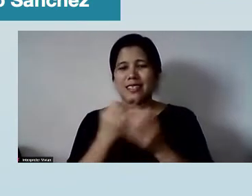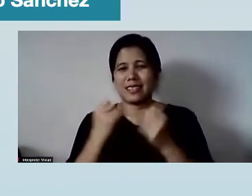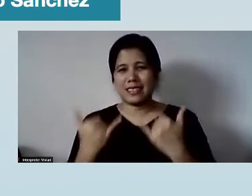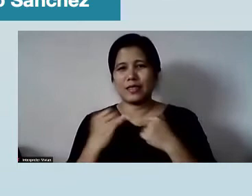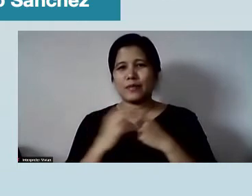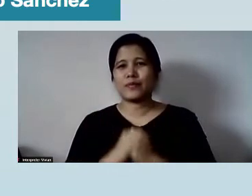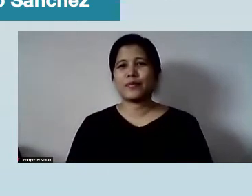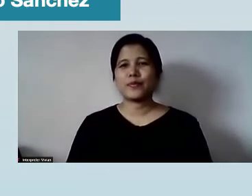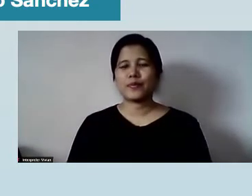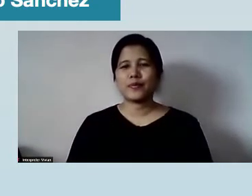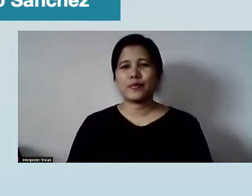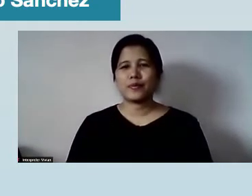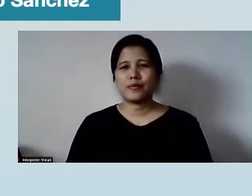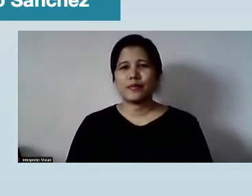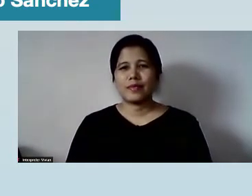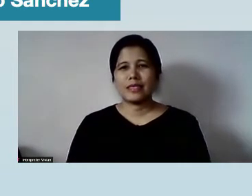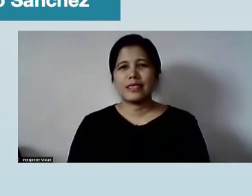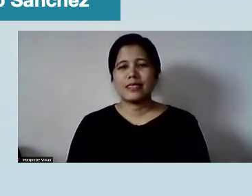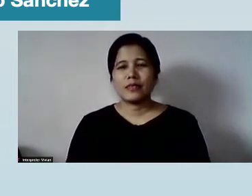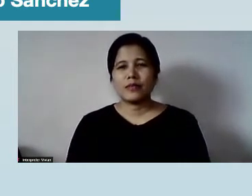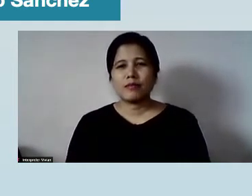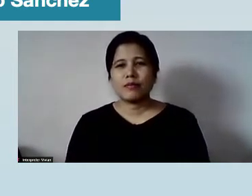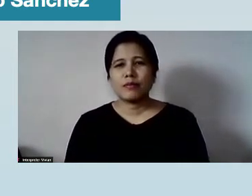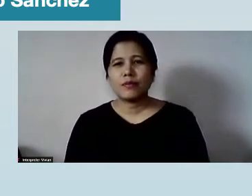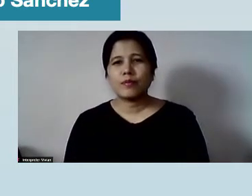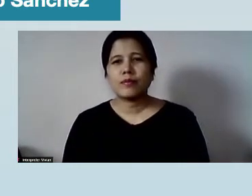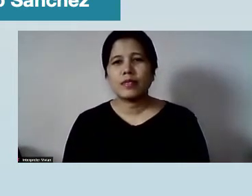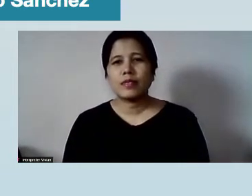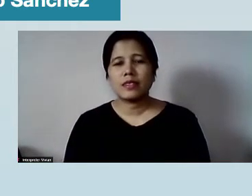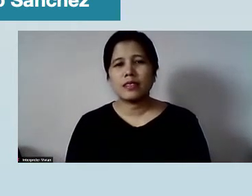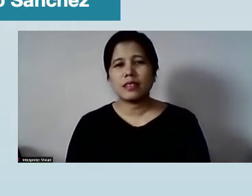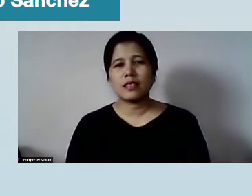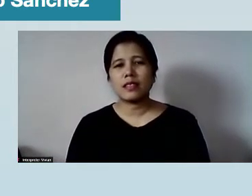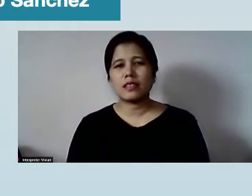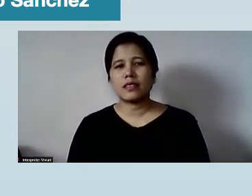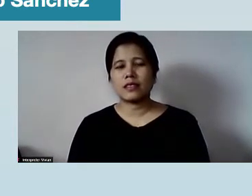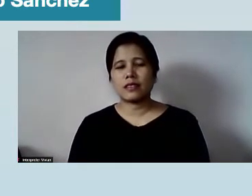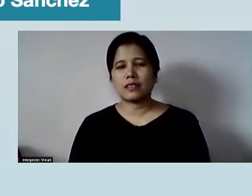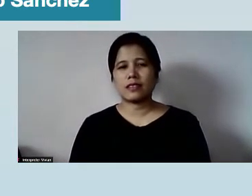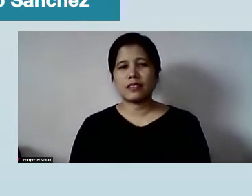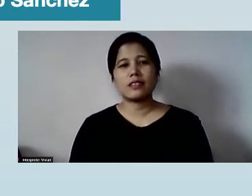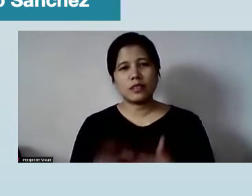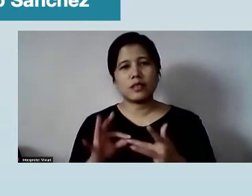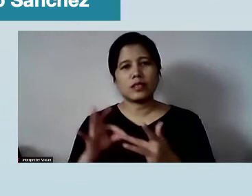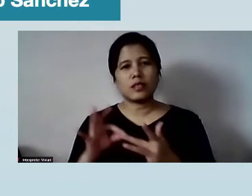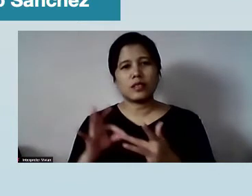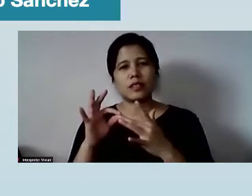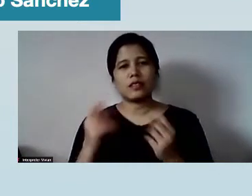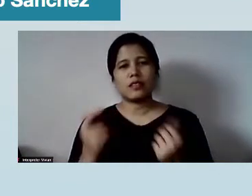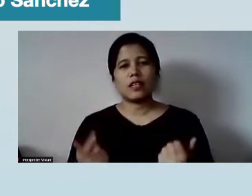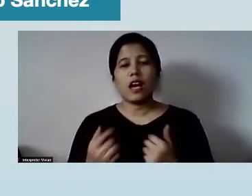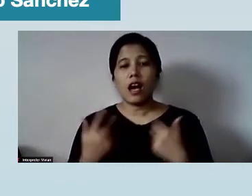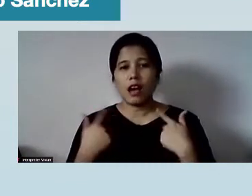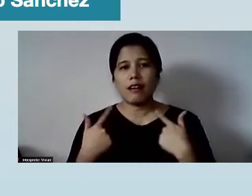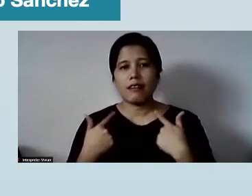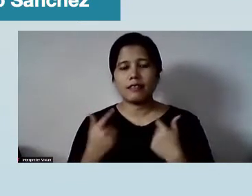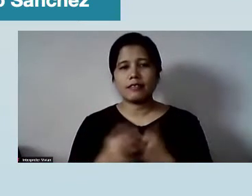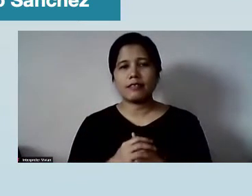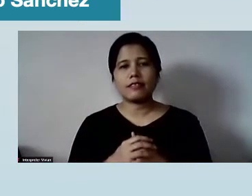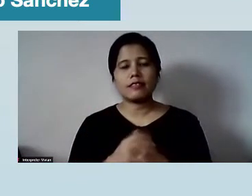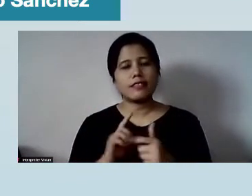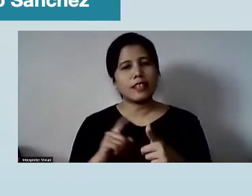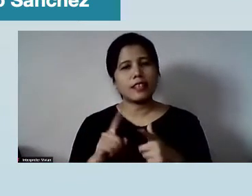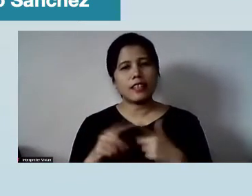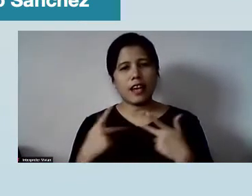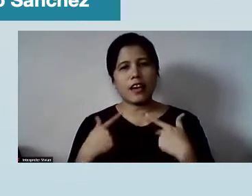mga papel na pera. That was launched last July 21 this year. And then yung mga parking